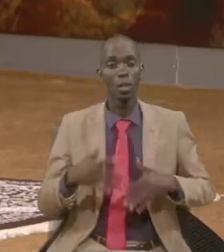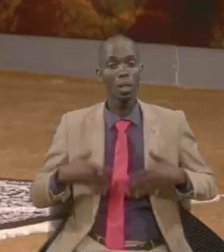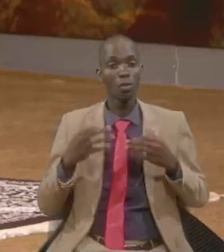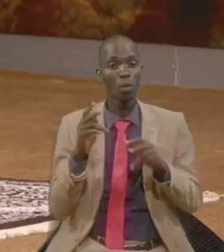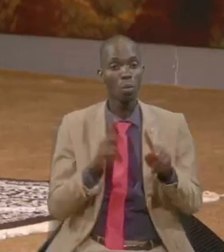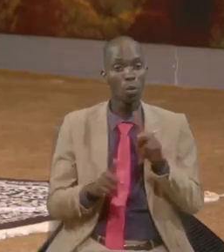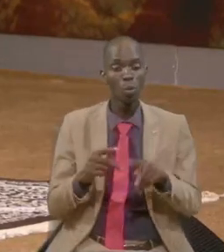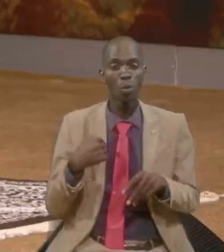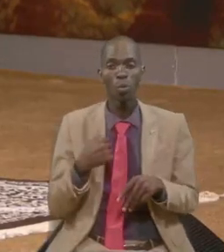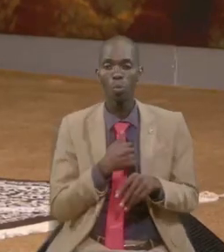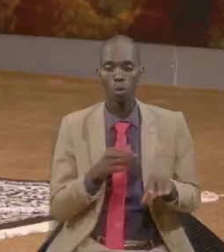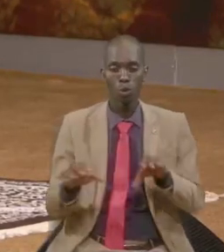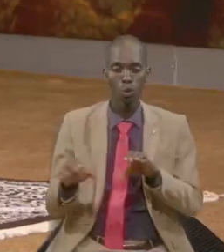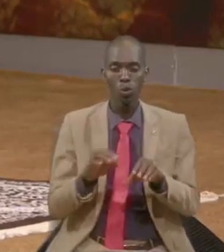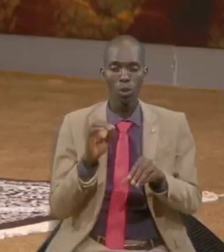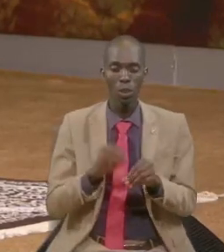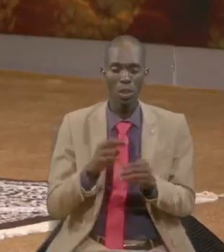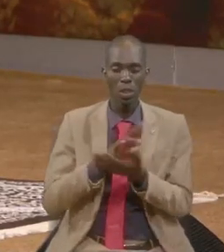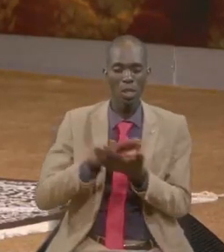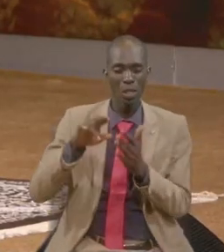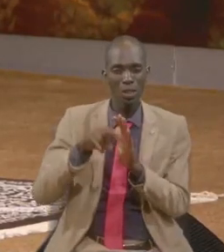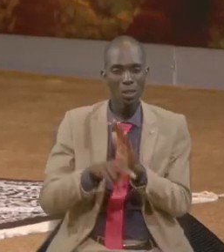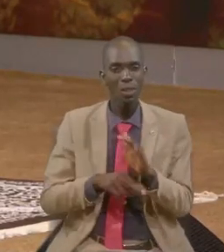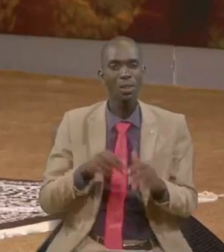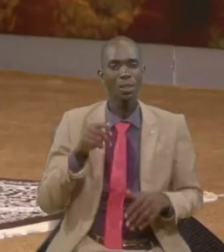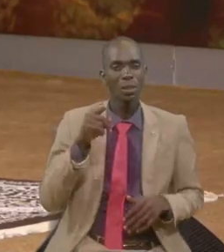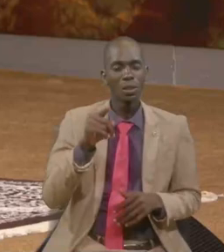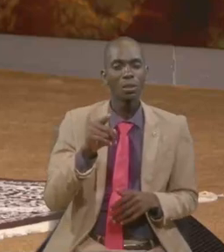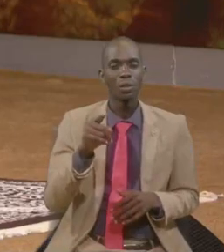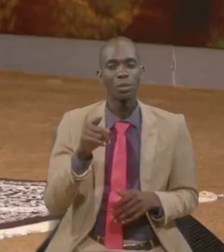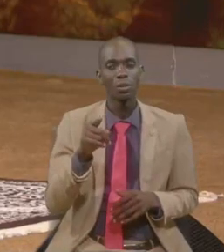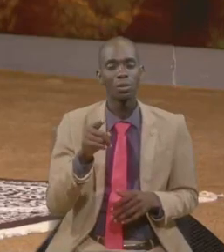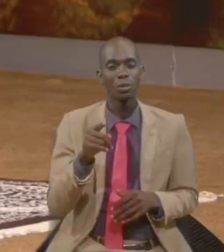évaluant la vie des gens, on le fait avec justice.